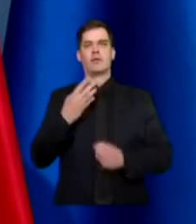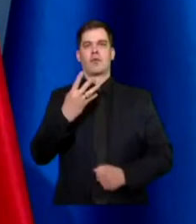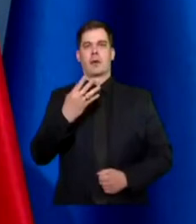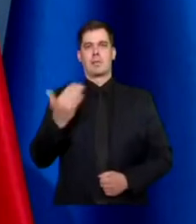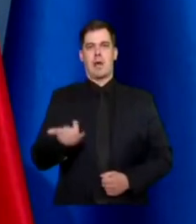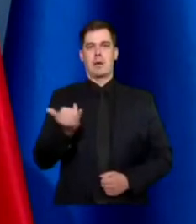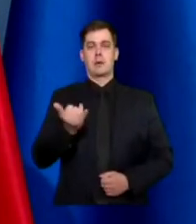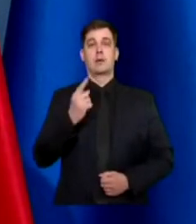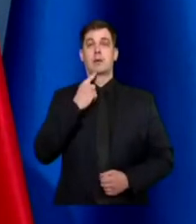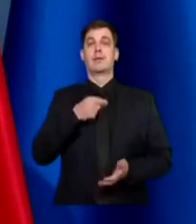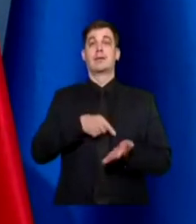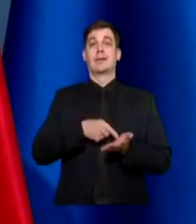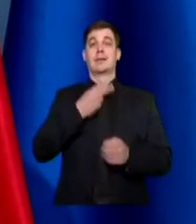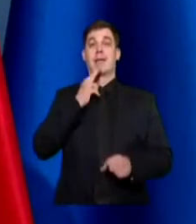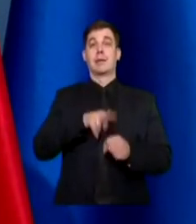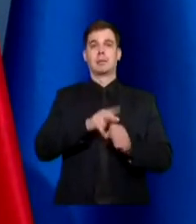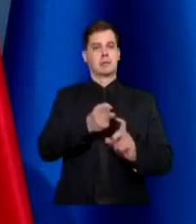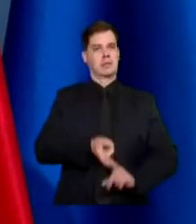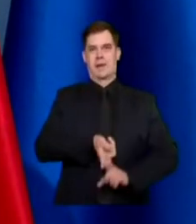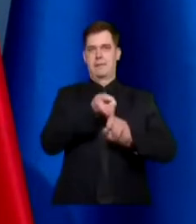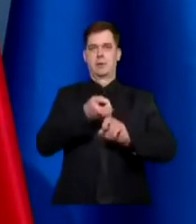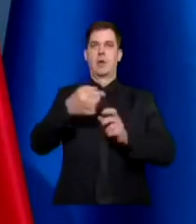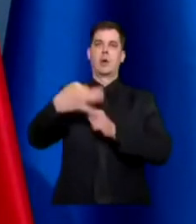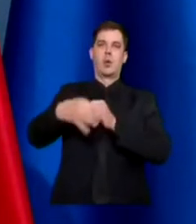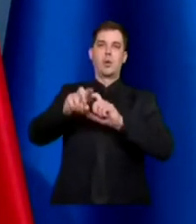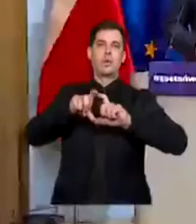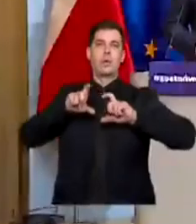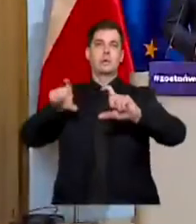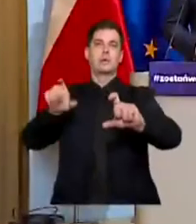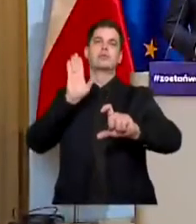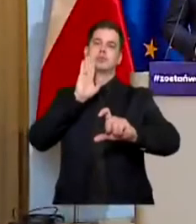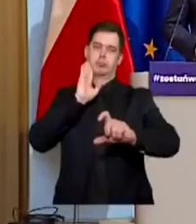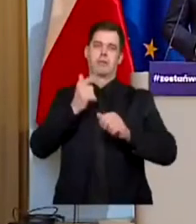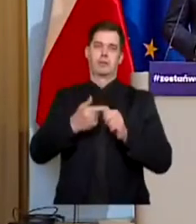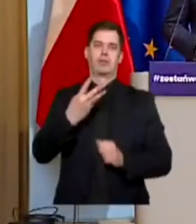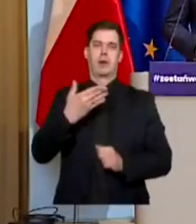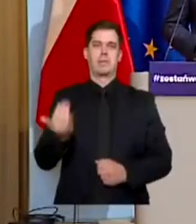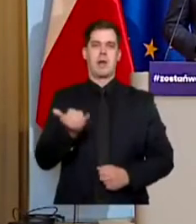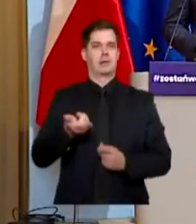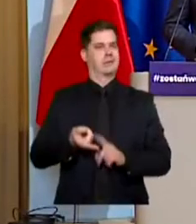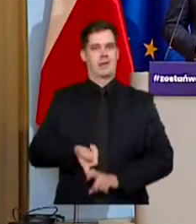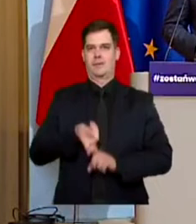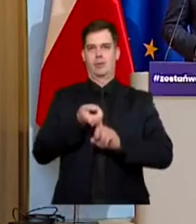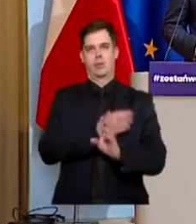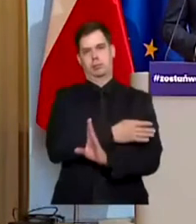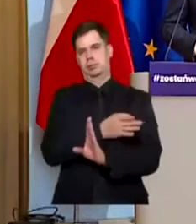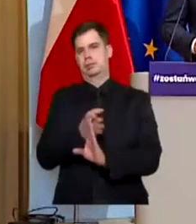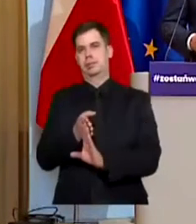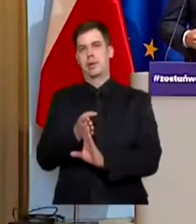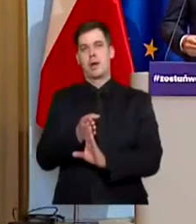24 maja jako ta data zawieszenia wszelkiej działalności dydaktycznej jest niezwykle ważna. Ale chciałbym podkreślić,